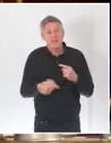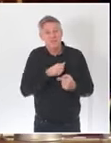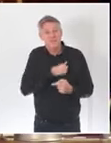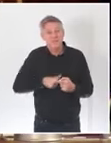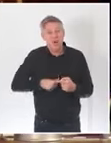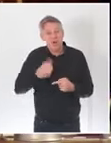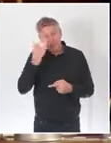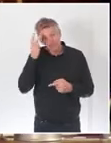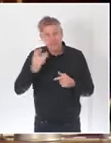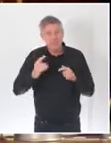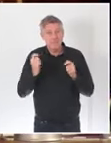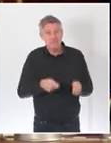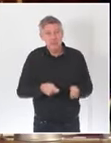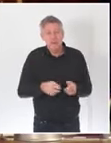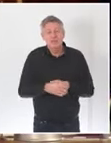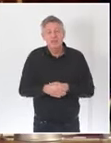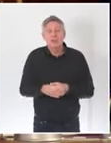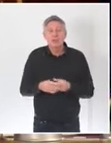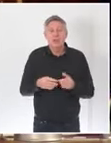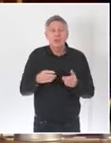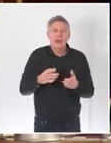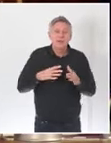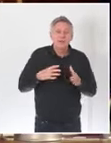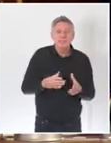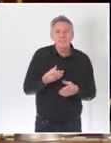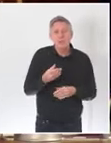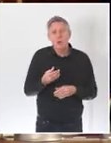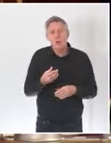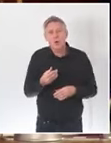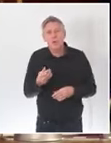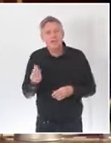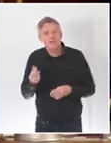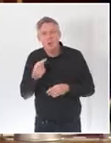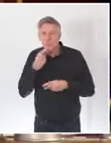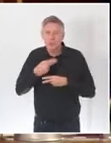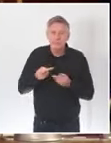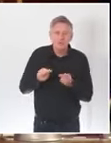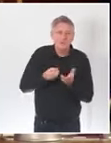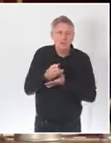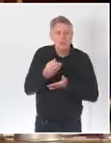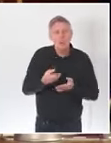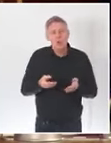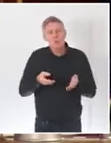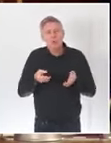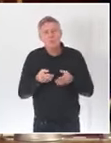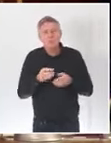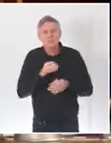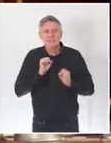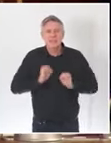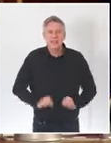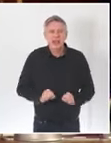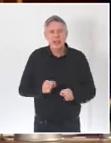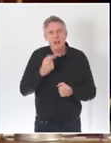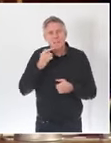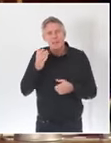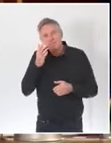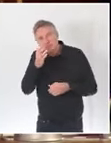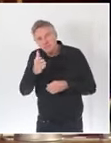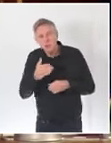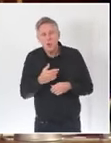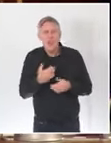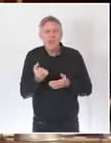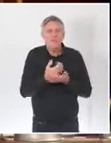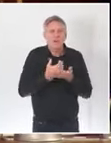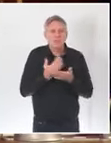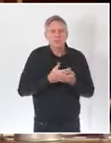Je passe sur les avertissements du Trésor ou les conclusions de la mission d'information du Sénat qui relèvent des prévisions imprudentes, rétention d'informations et